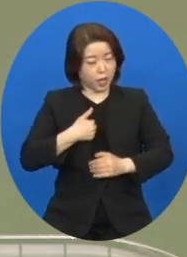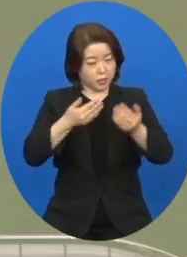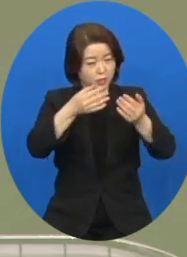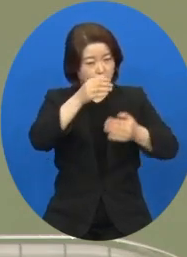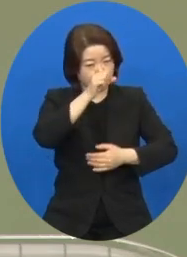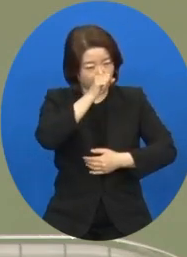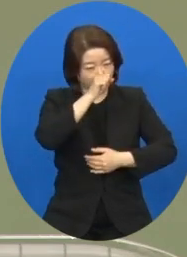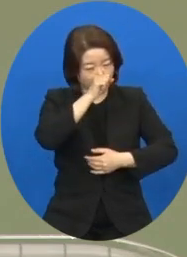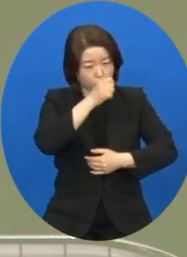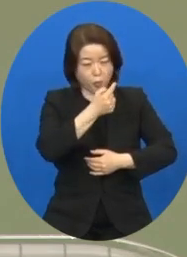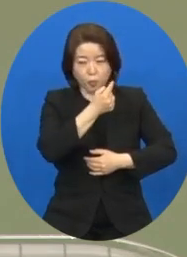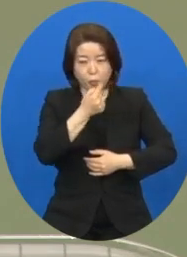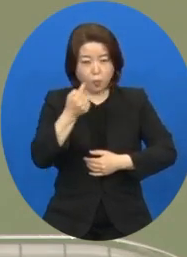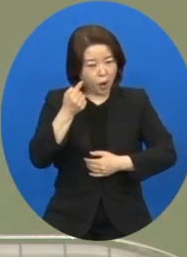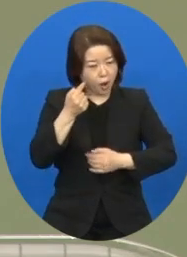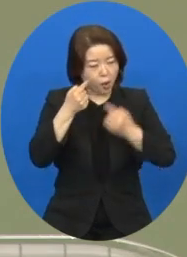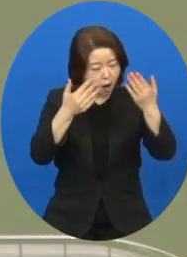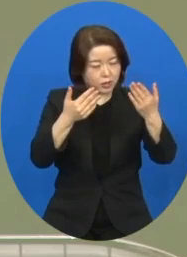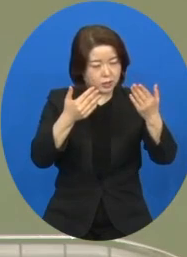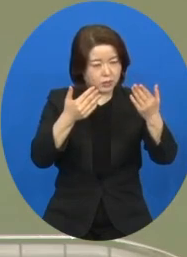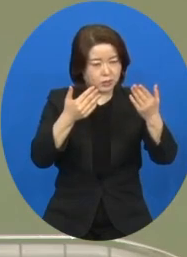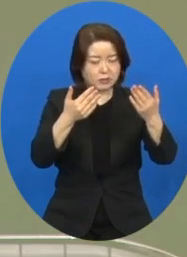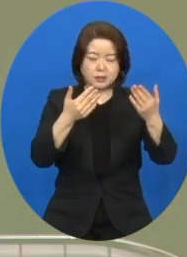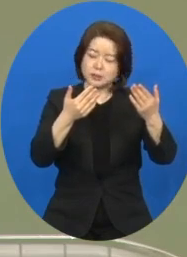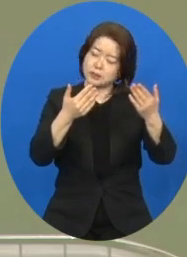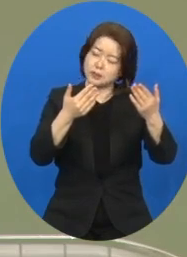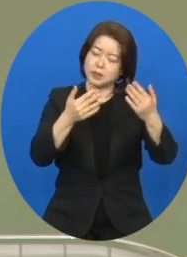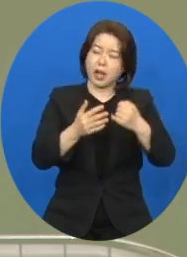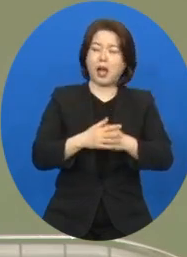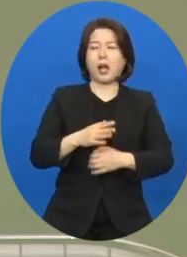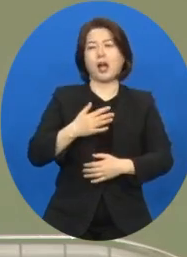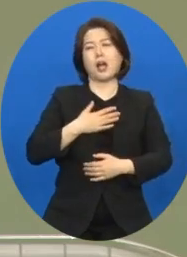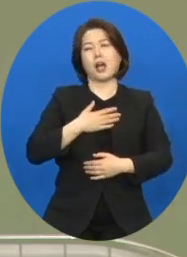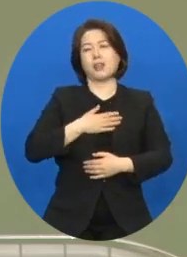거예요. 아, 내가 정말 바보 같은 기도를 했구나.